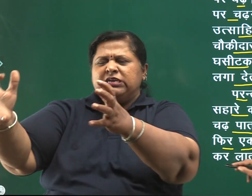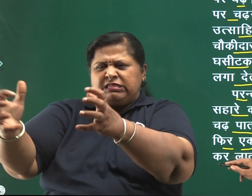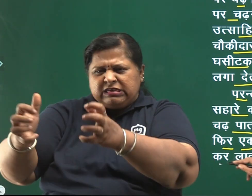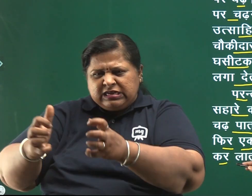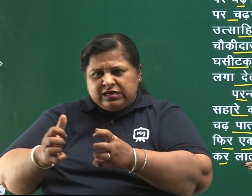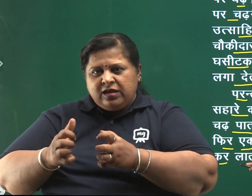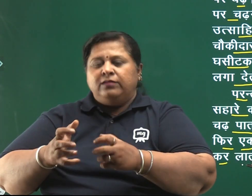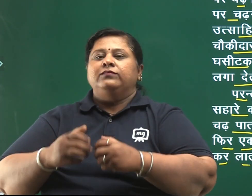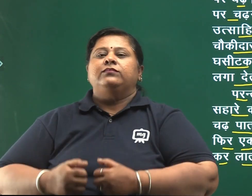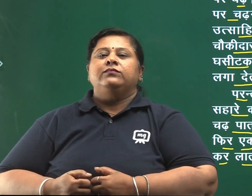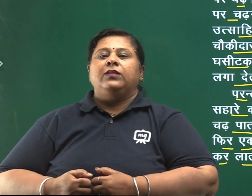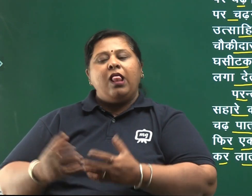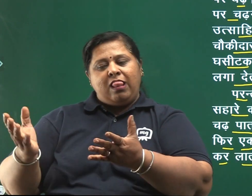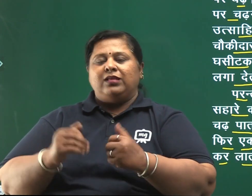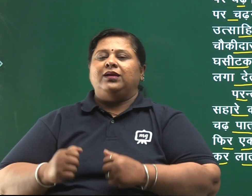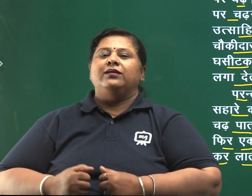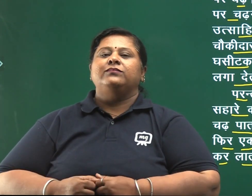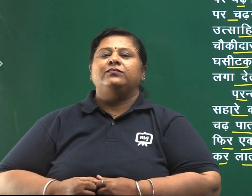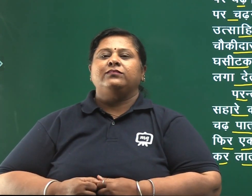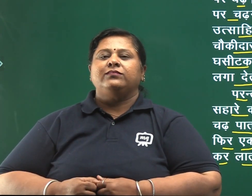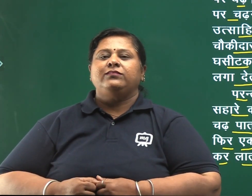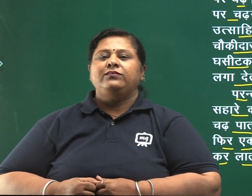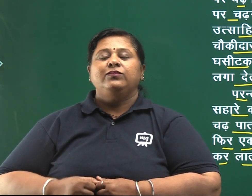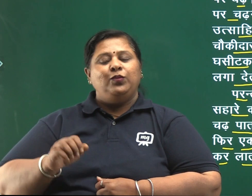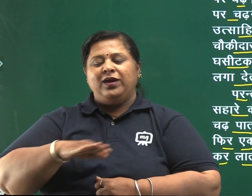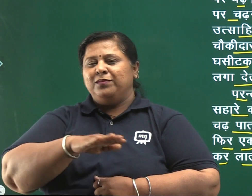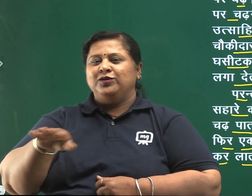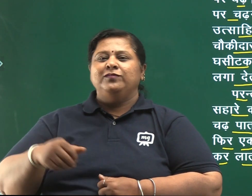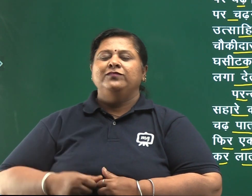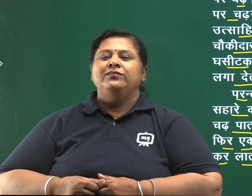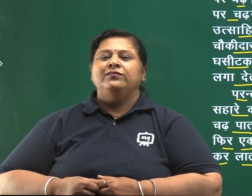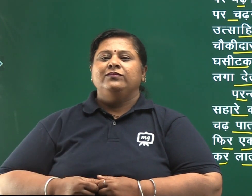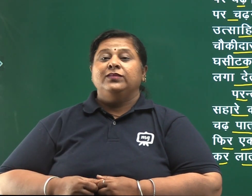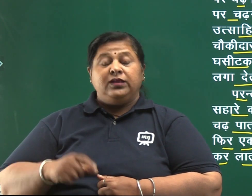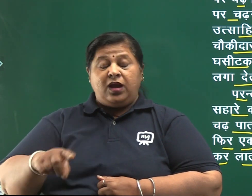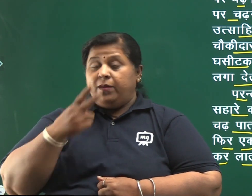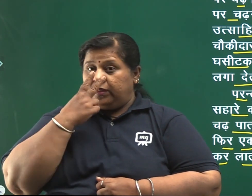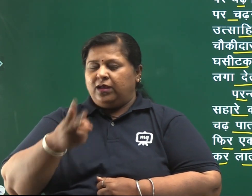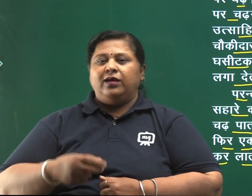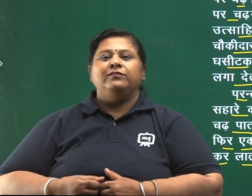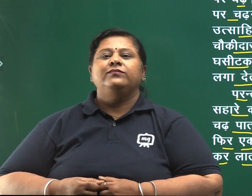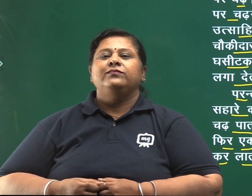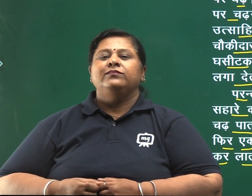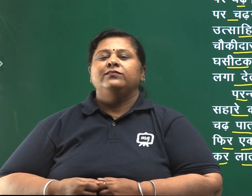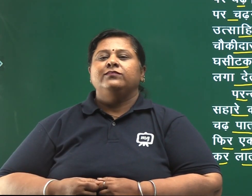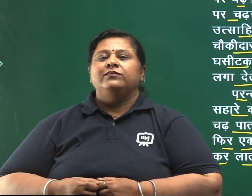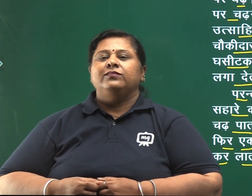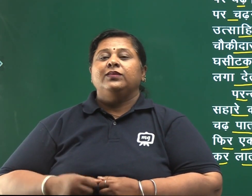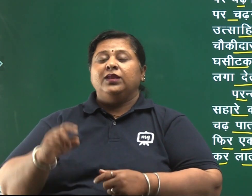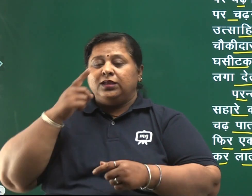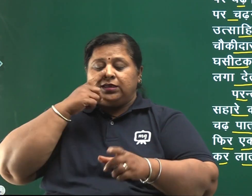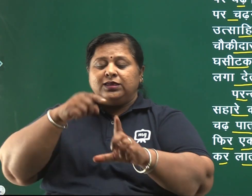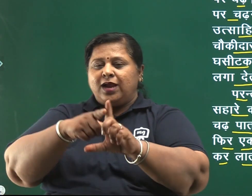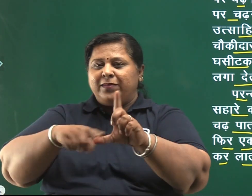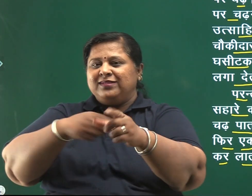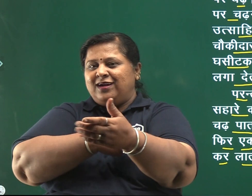घसीटकर लाती है। तो प्यारे बच्चों, यहाँ हमने देखा कि तोतोचान